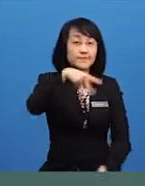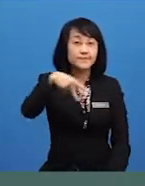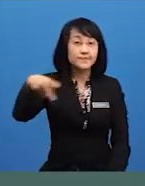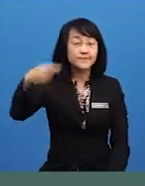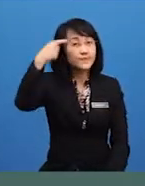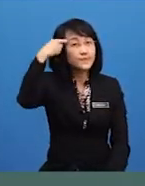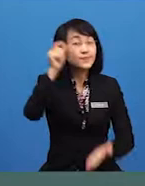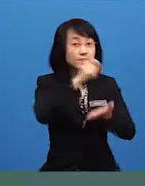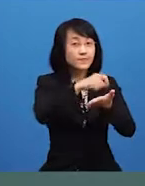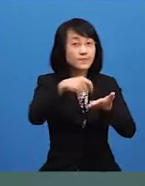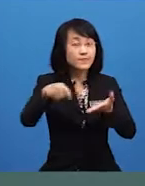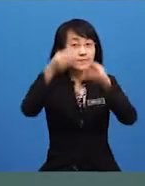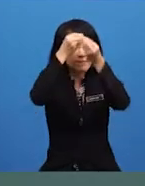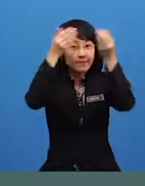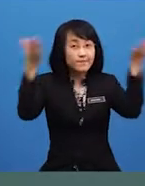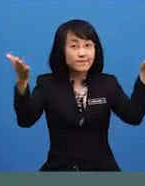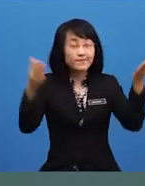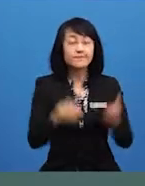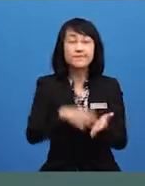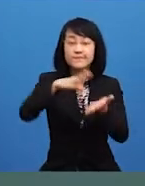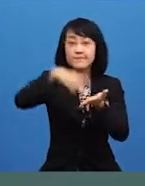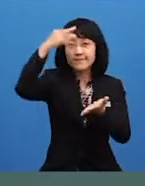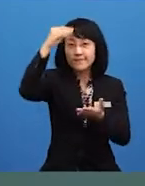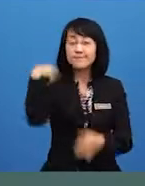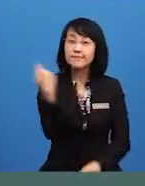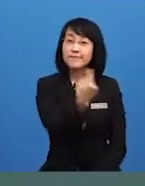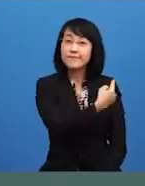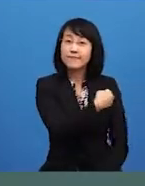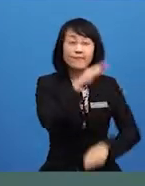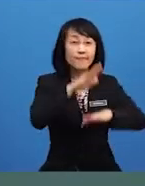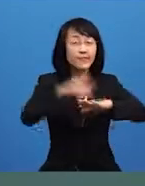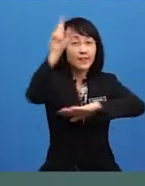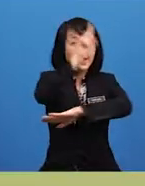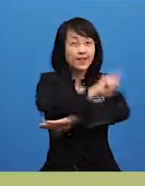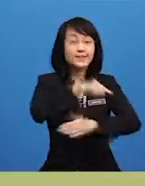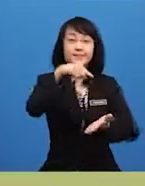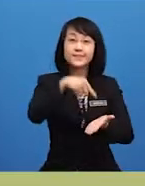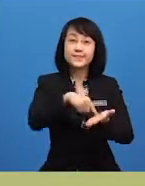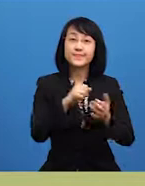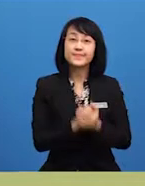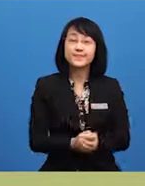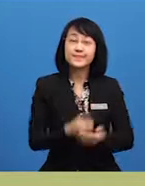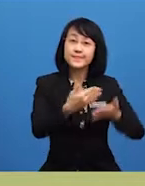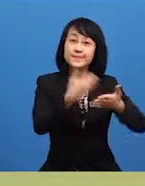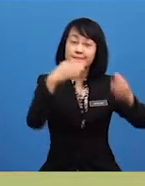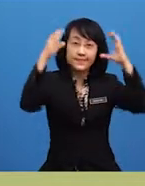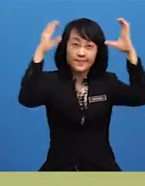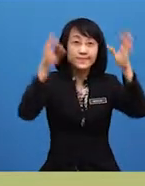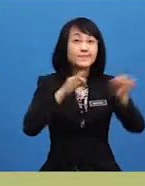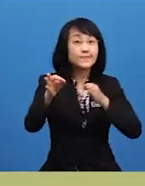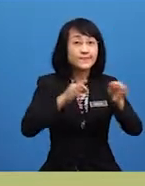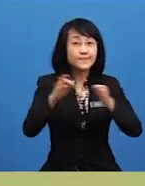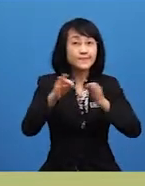untuk mencatat maklumat pembelajaran kita pada hari ini. Sebelum cikgu